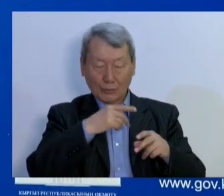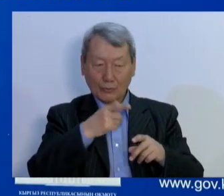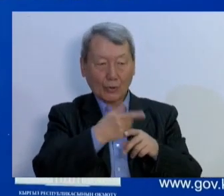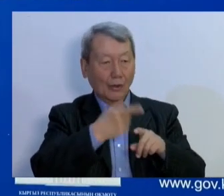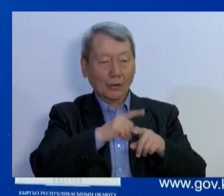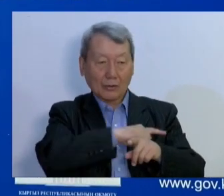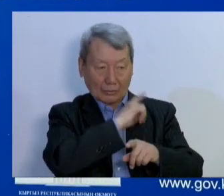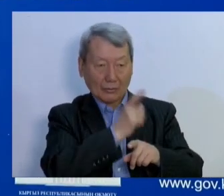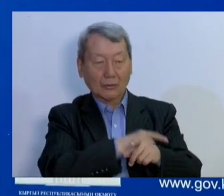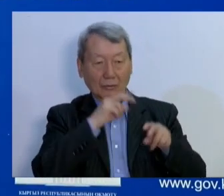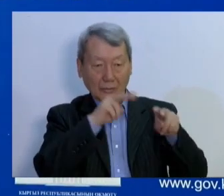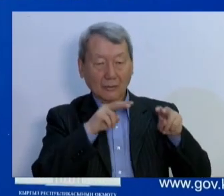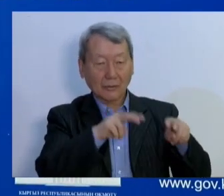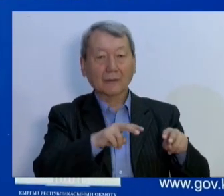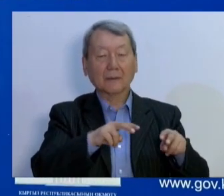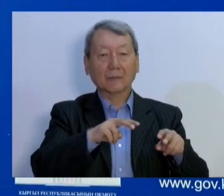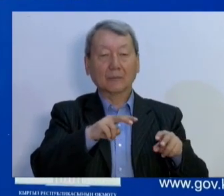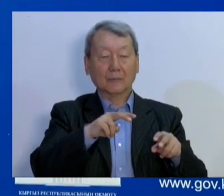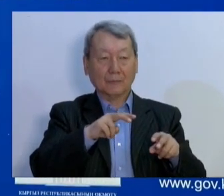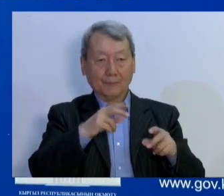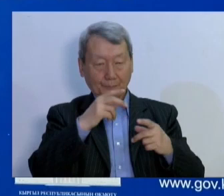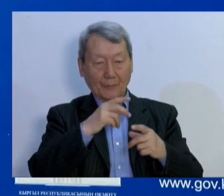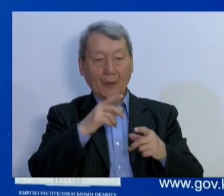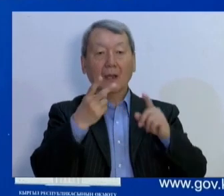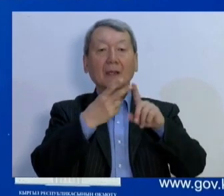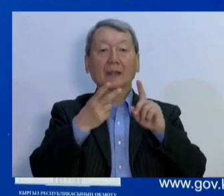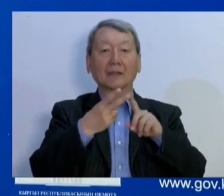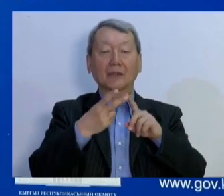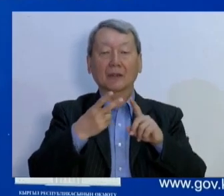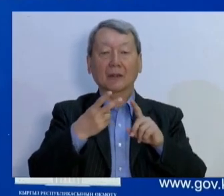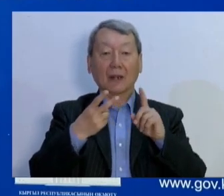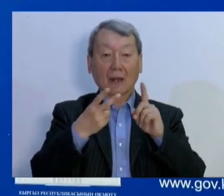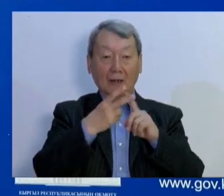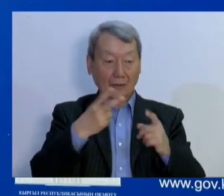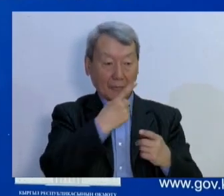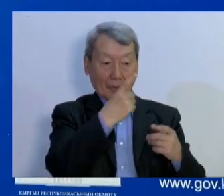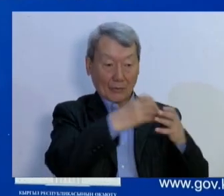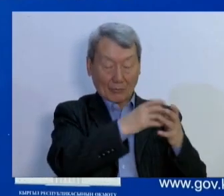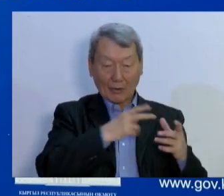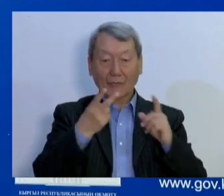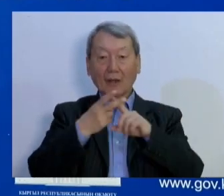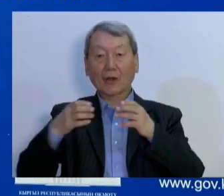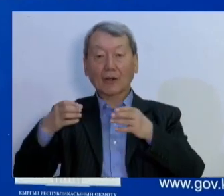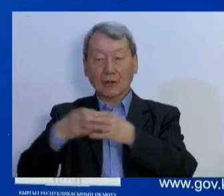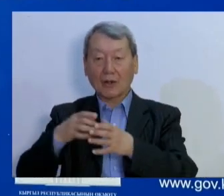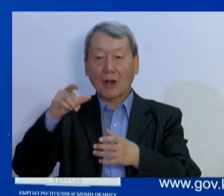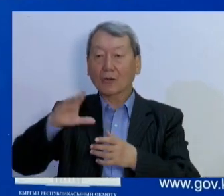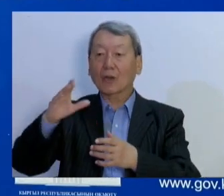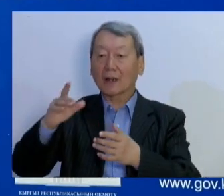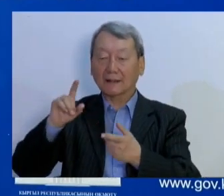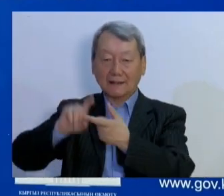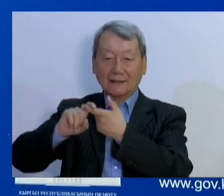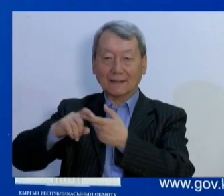көзөмөлдүн деген натыйжалуулугун белгилейт. Экинчиден, экинчи категориядагы жанакы байланышта